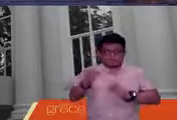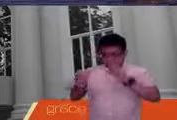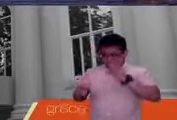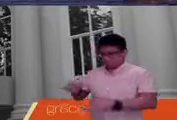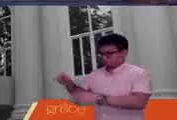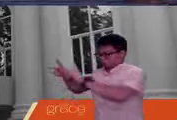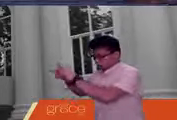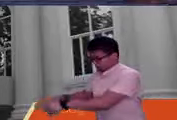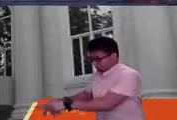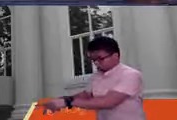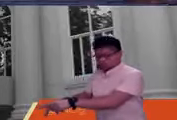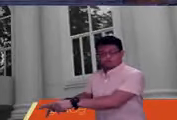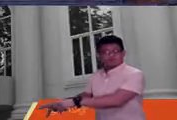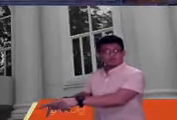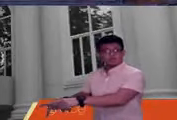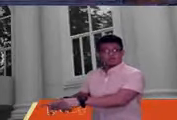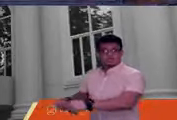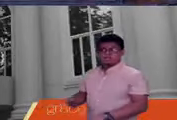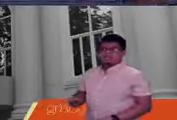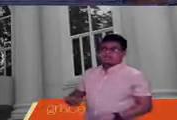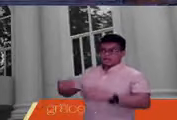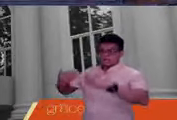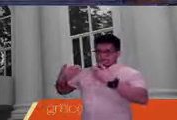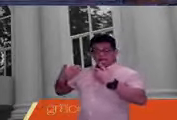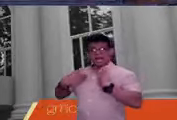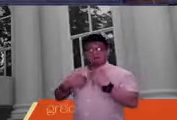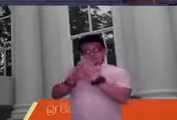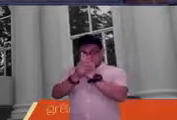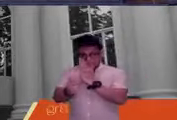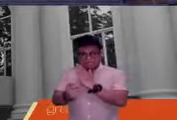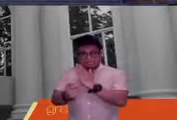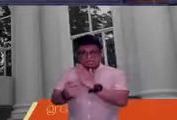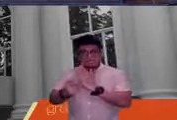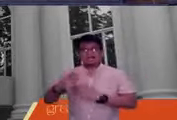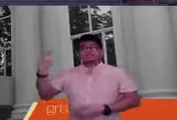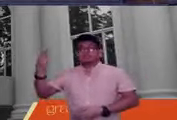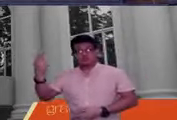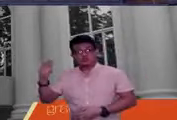kung naa kay interpreter, ang hath, may mga kalo.